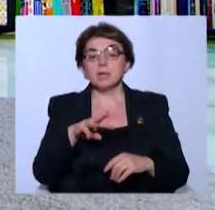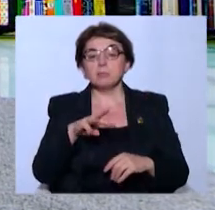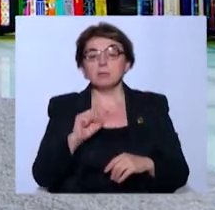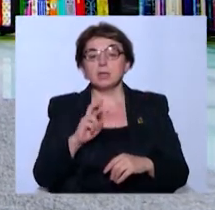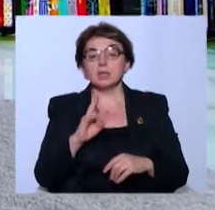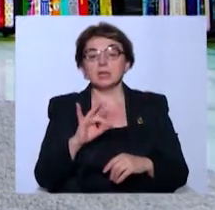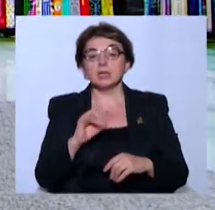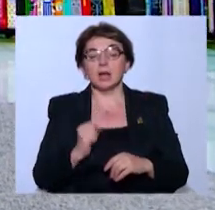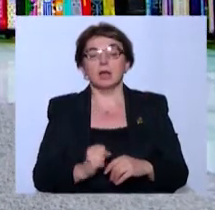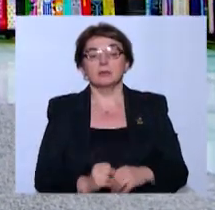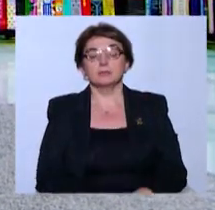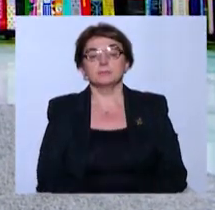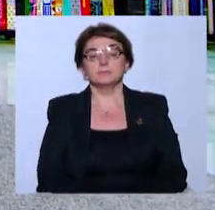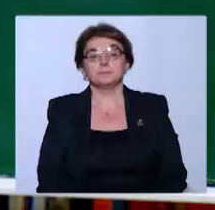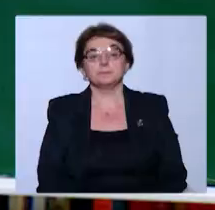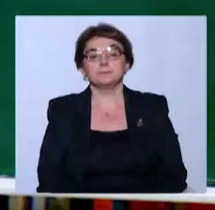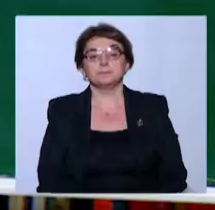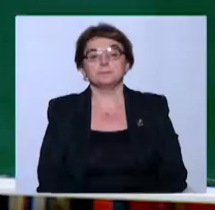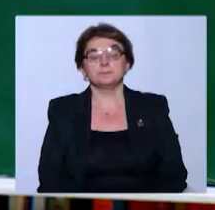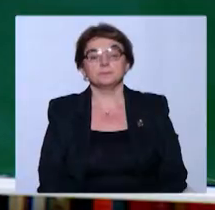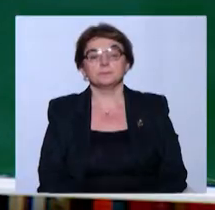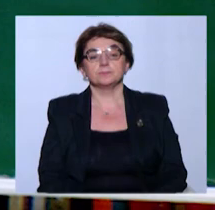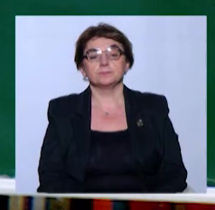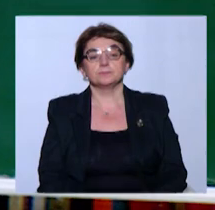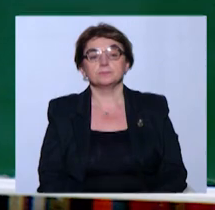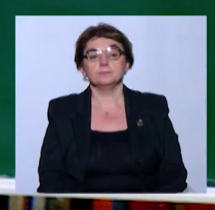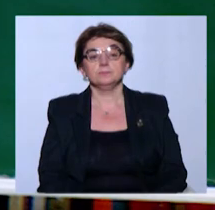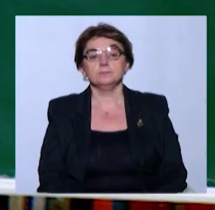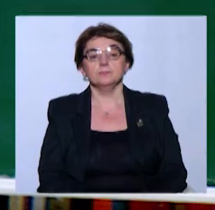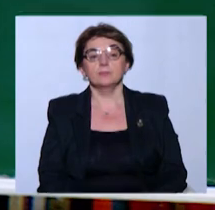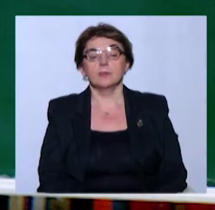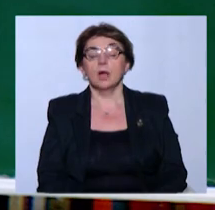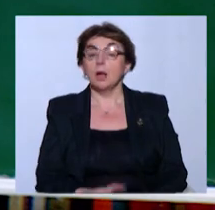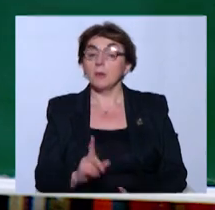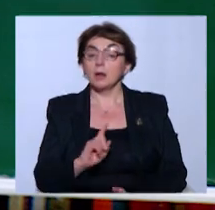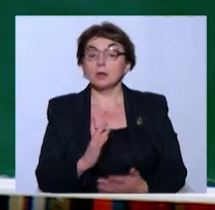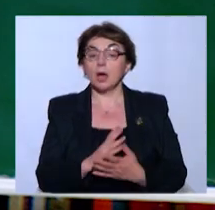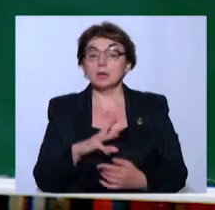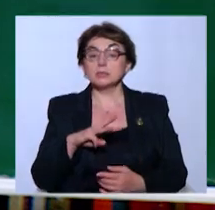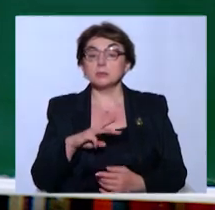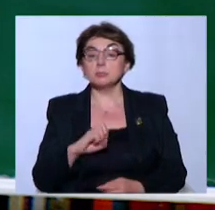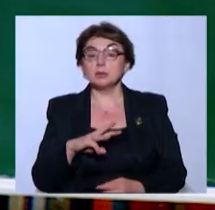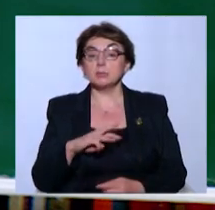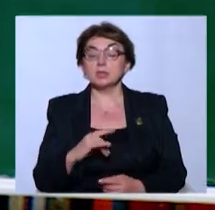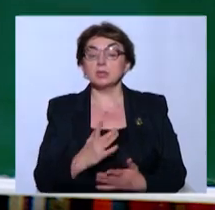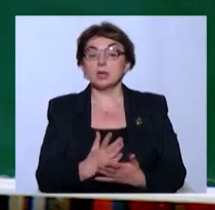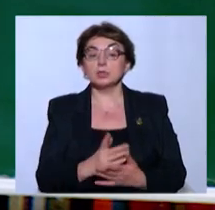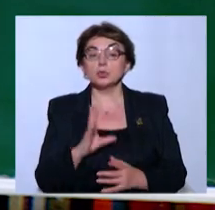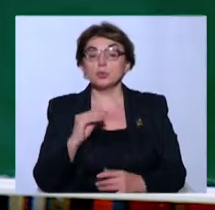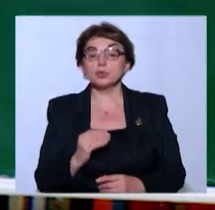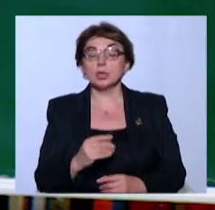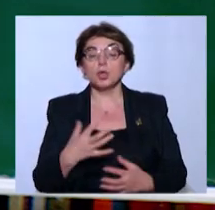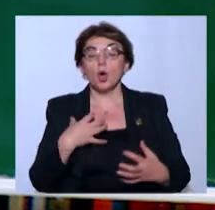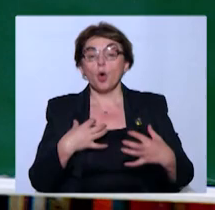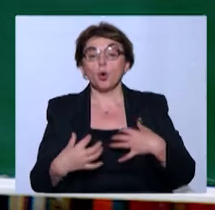საგანსაც, შეიძლება ასეც იყოს. მაგალითად, მიმიკრის არაჩვეულებრივი მაგალითია, მაგალითად,